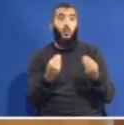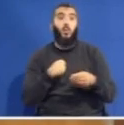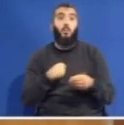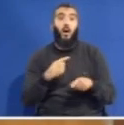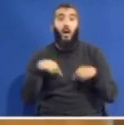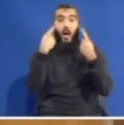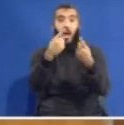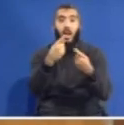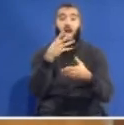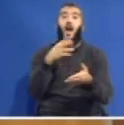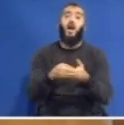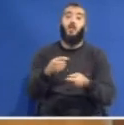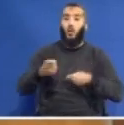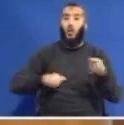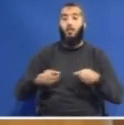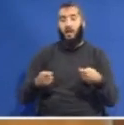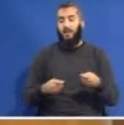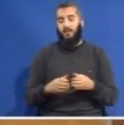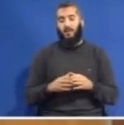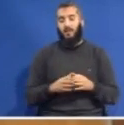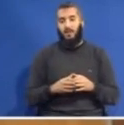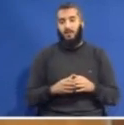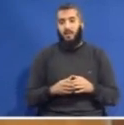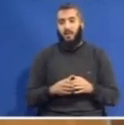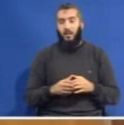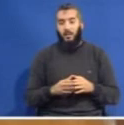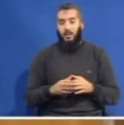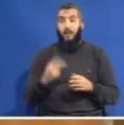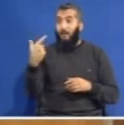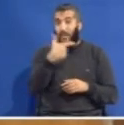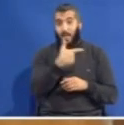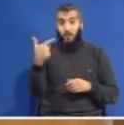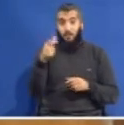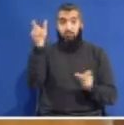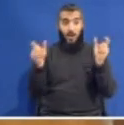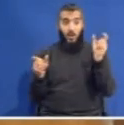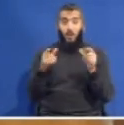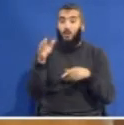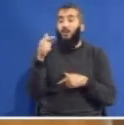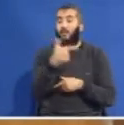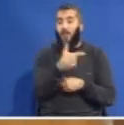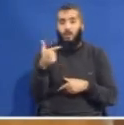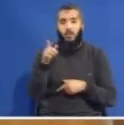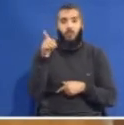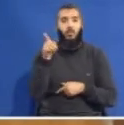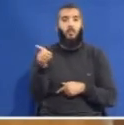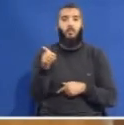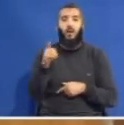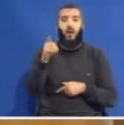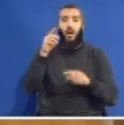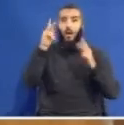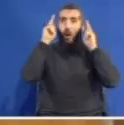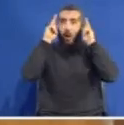هذا يعلمني الكسل، يعلمني الخمول، يعلمني الاتكال على الغير، يعلمني كذا. لا،